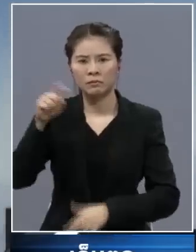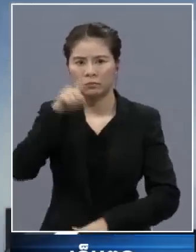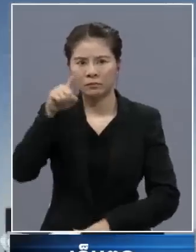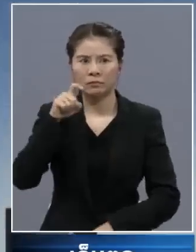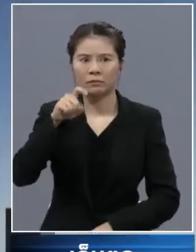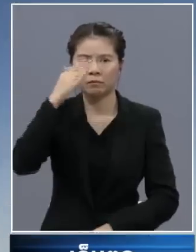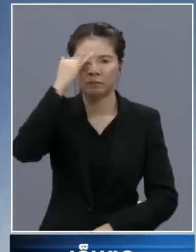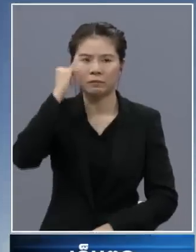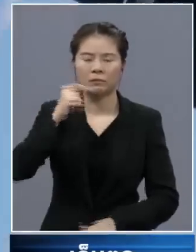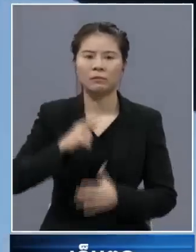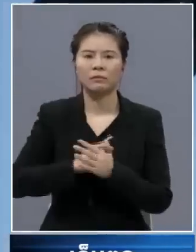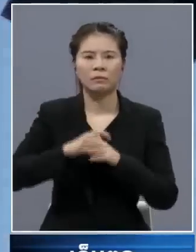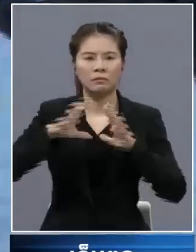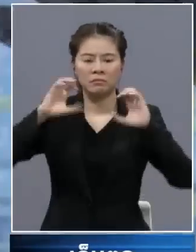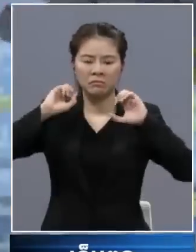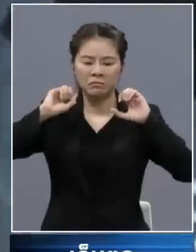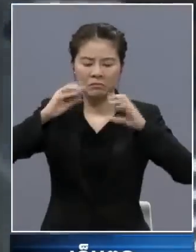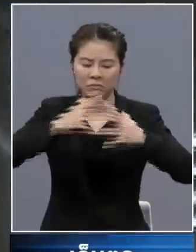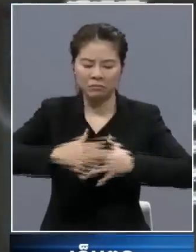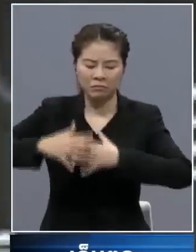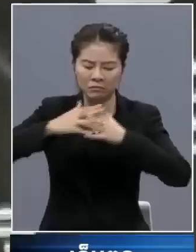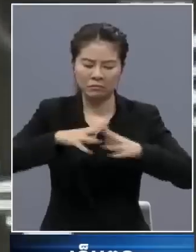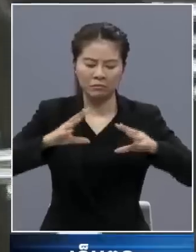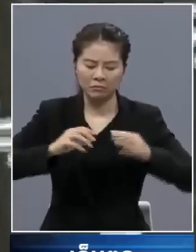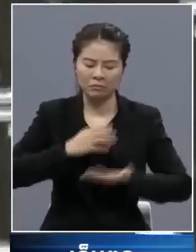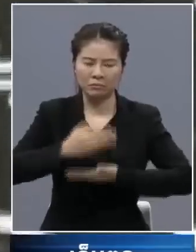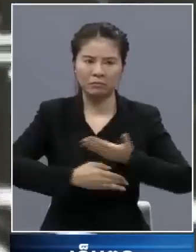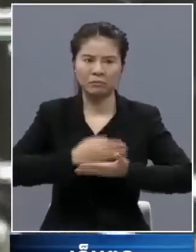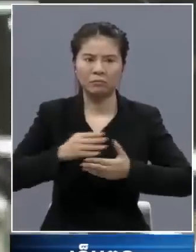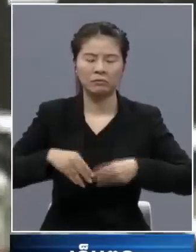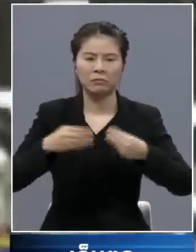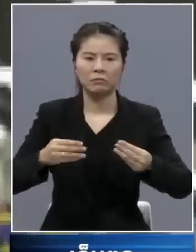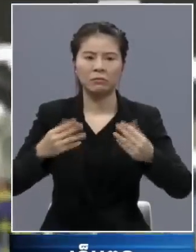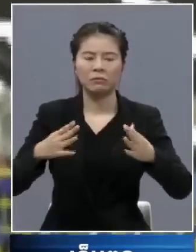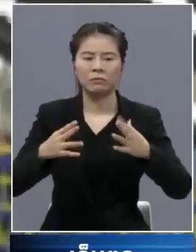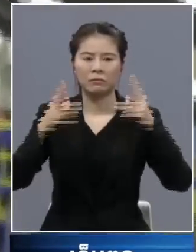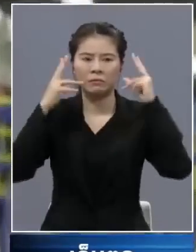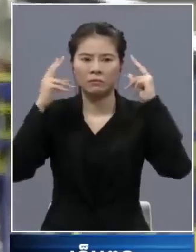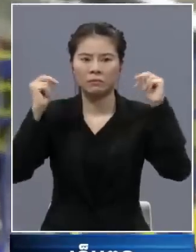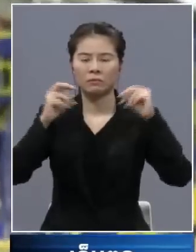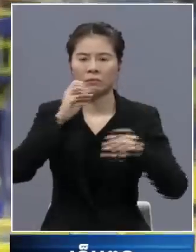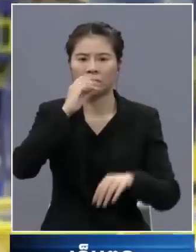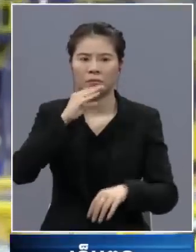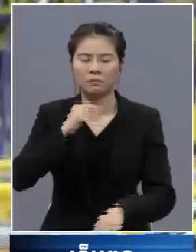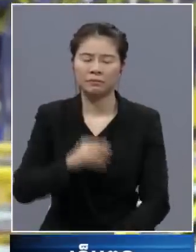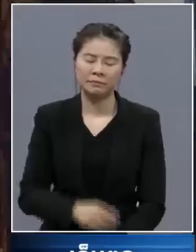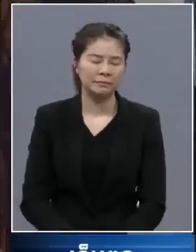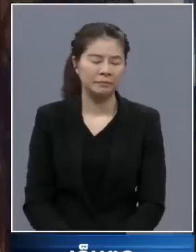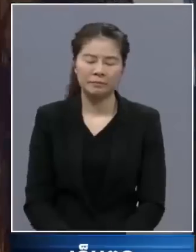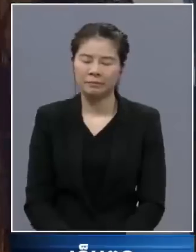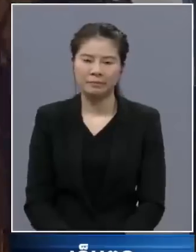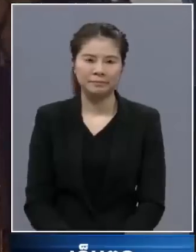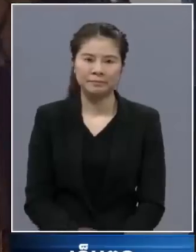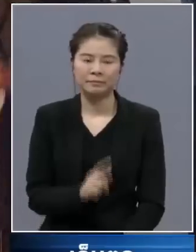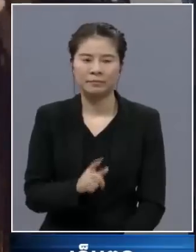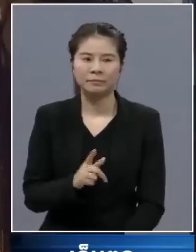ไมสหรัฐถึงปฏิเสธการขายให้ไทยนะฮะปรากฏว่าพอไปถามนายกก็สายหน้านะฮะก่อนจะเดินทางเข้า